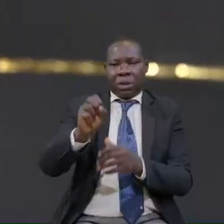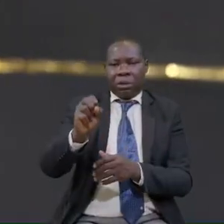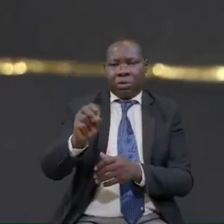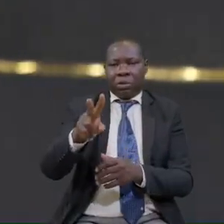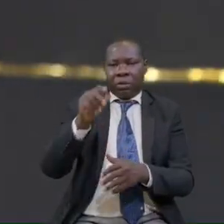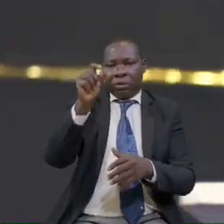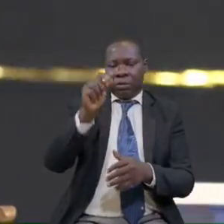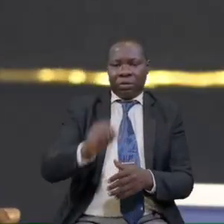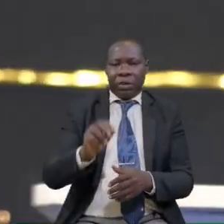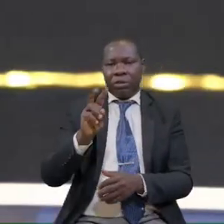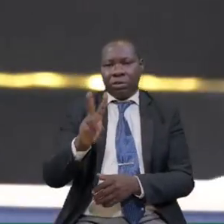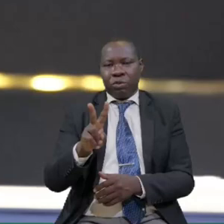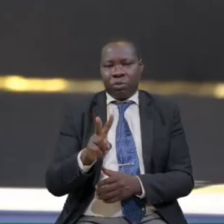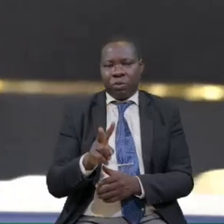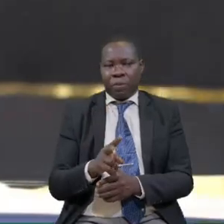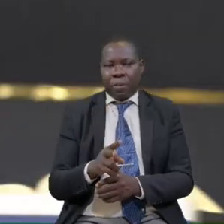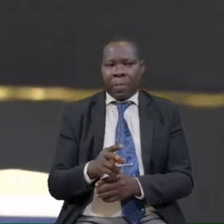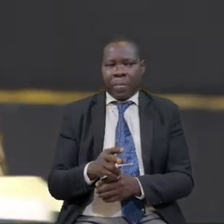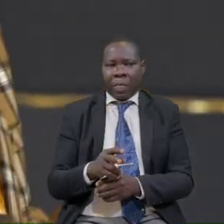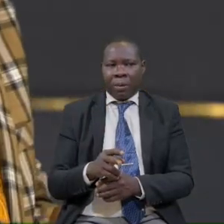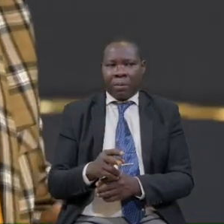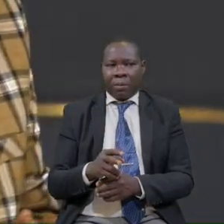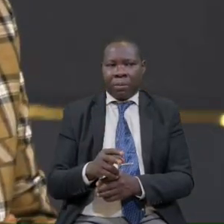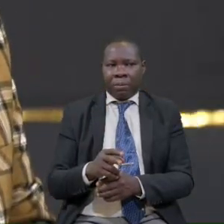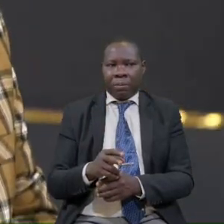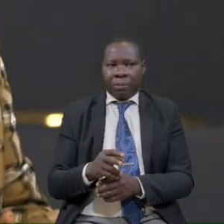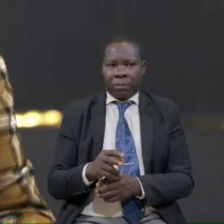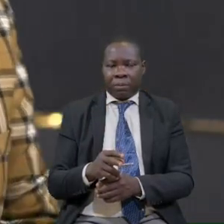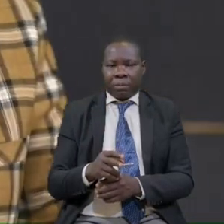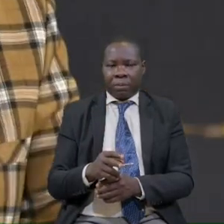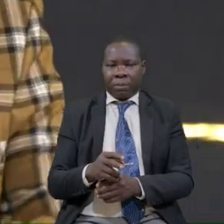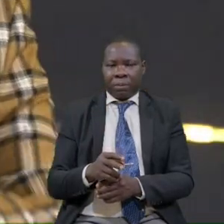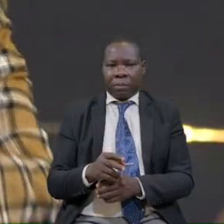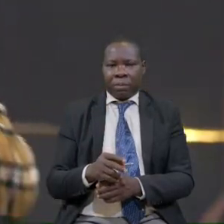Verset 2, Romains 12, verset 2.